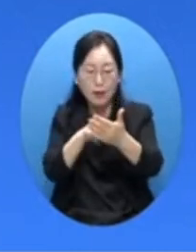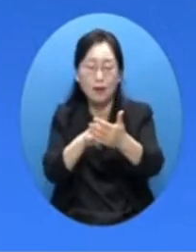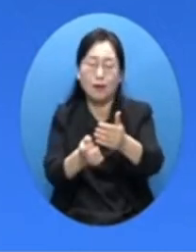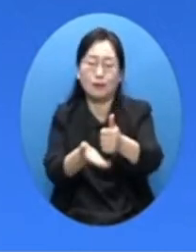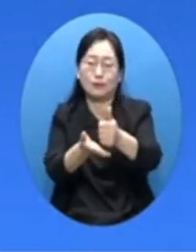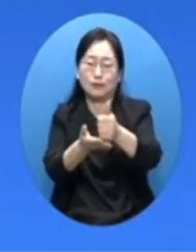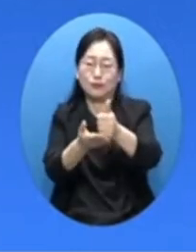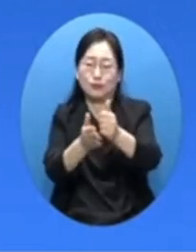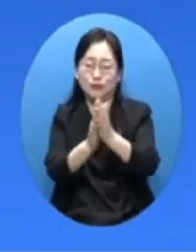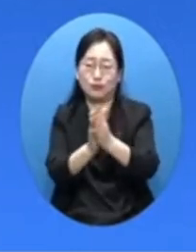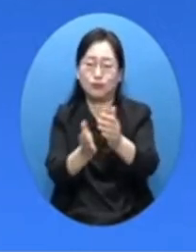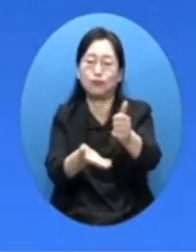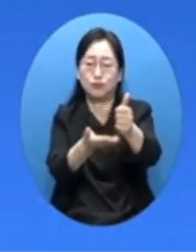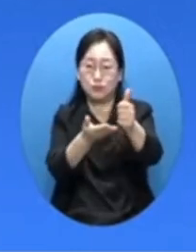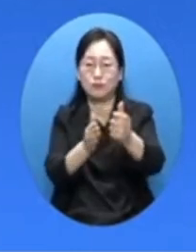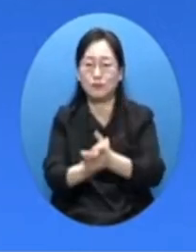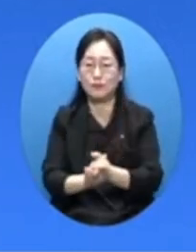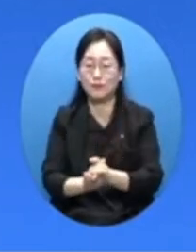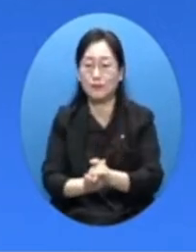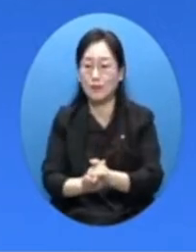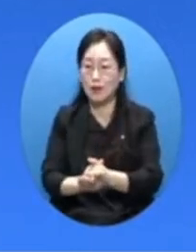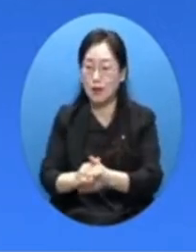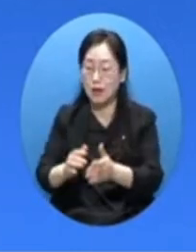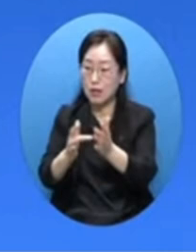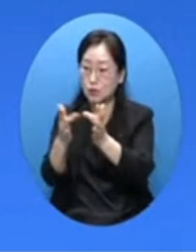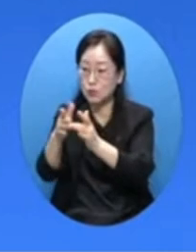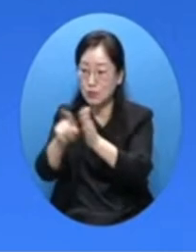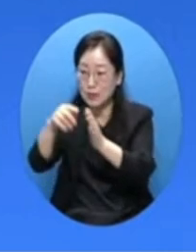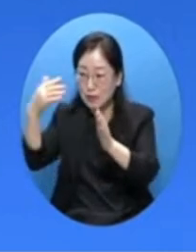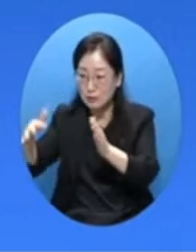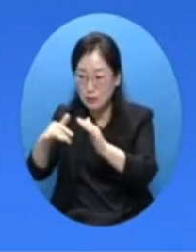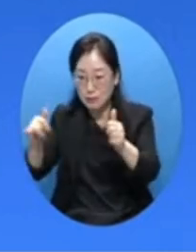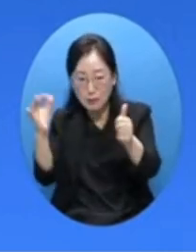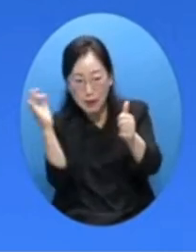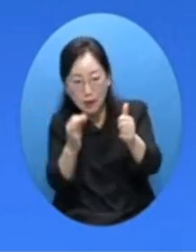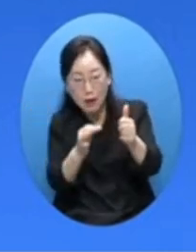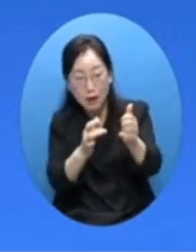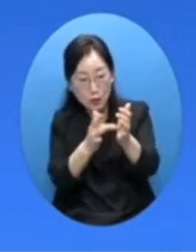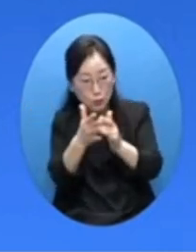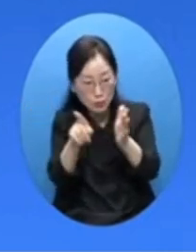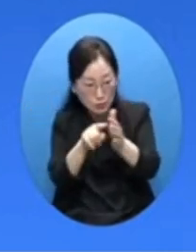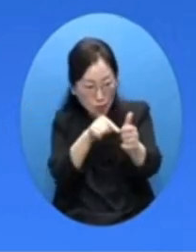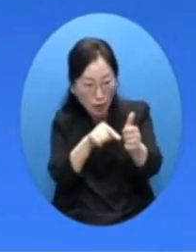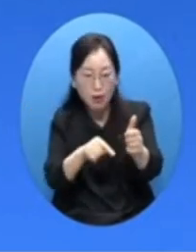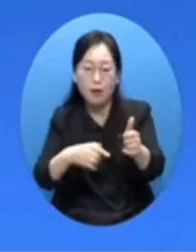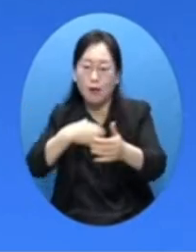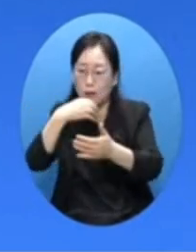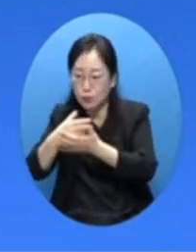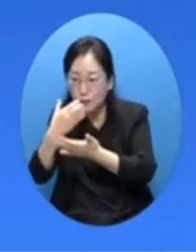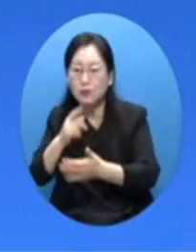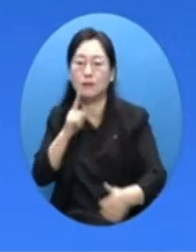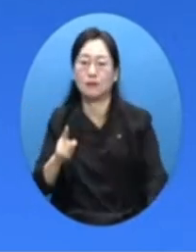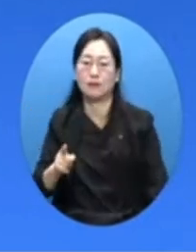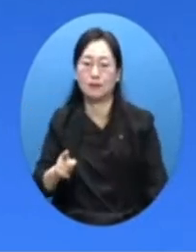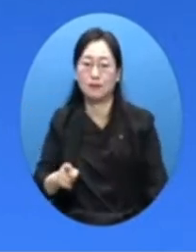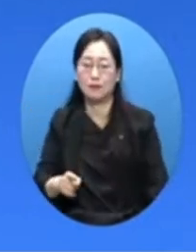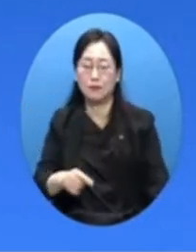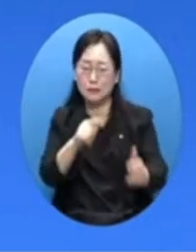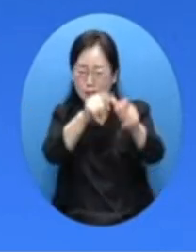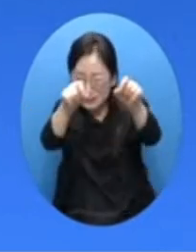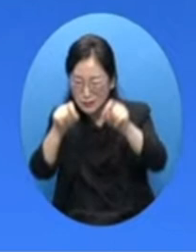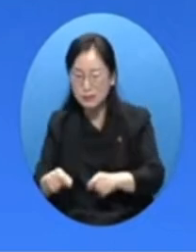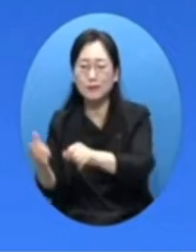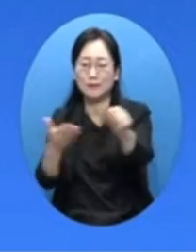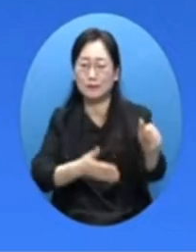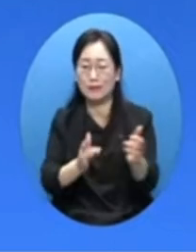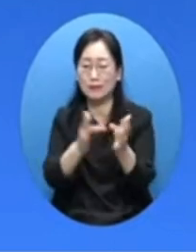칭송했는데 믿지 않은 기자들도 이분이 크리스찬이라는 것에 대해서 감동을 받고 썼더라고요. 한번 이렇게 살아야지. 우리가 왜 예수